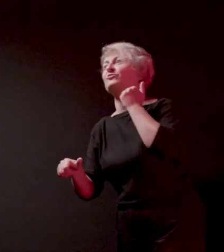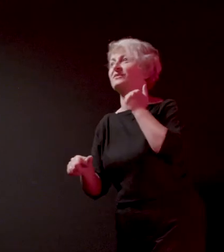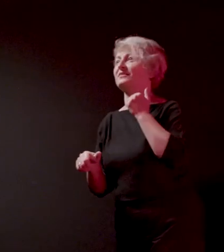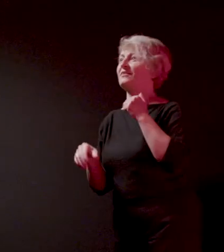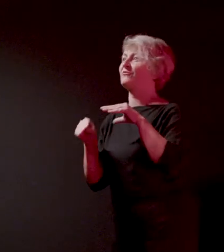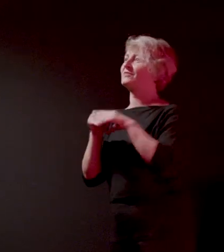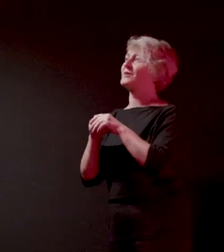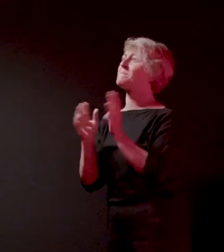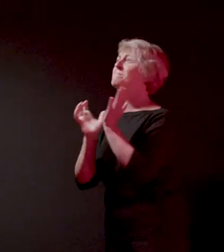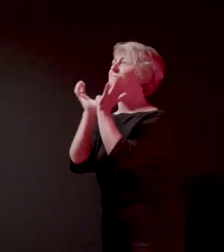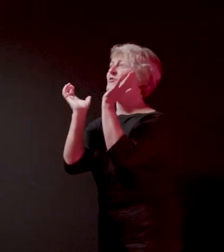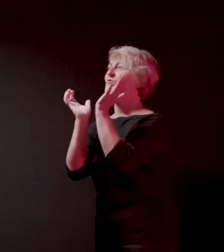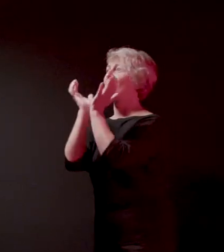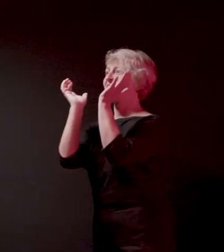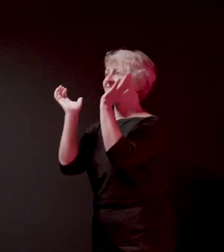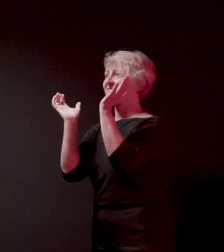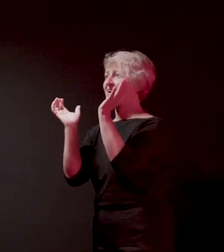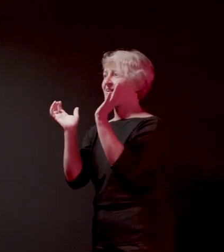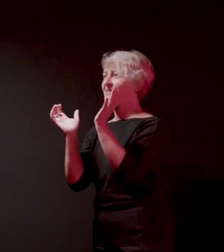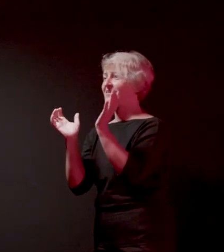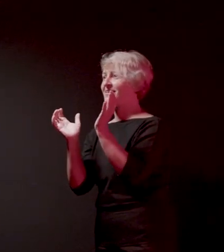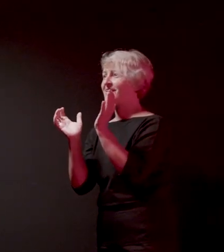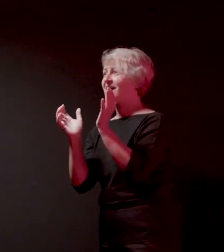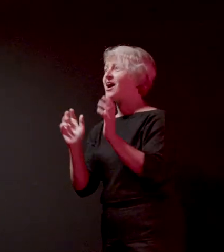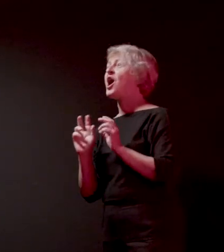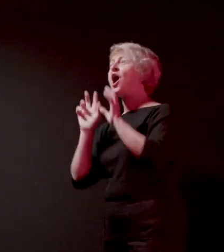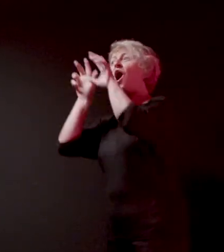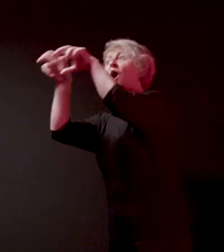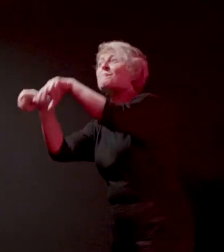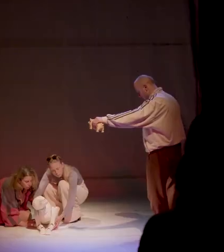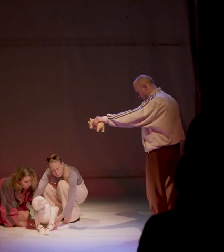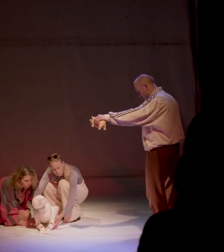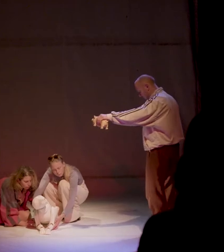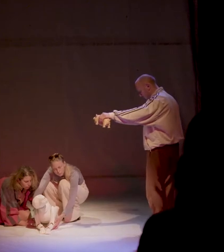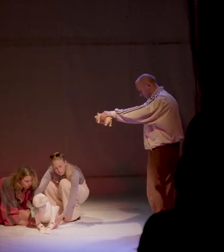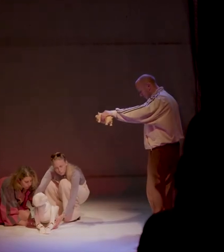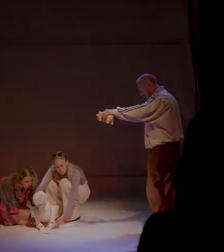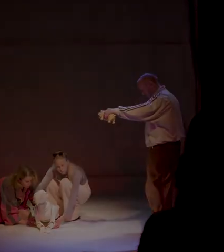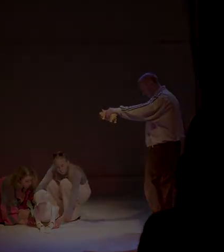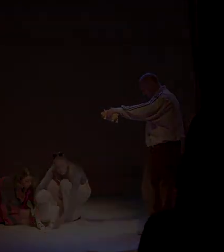I piłeczko. I kopnąłem się, obrzucam piłeczko.